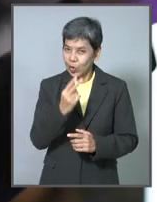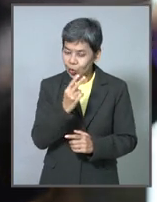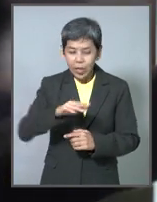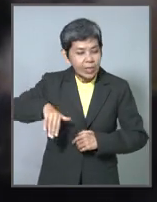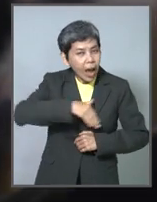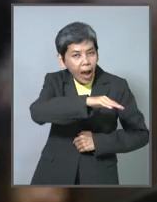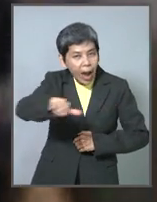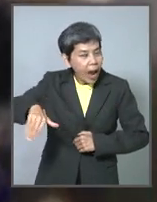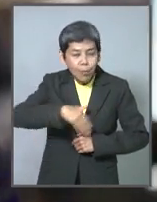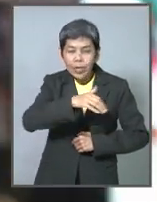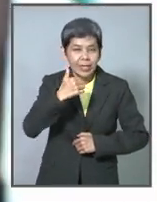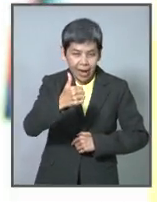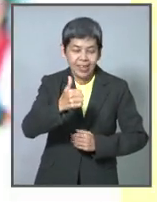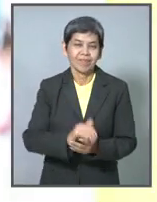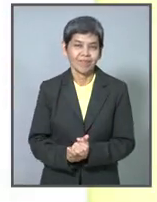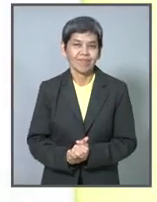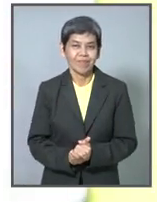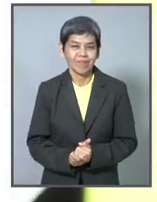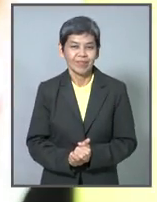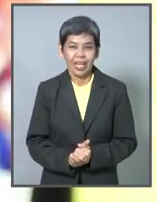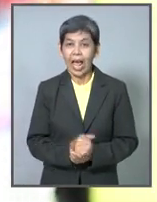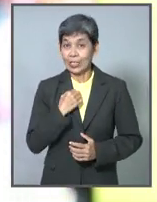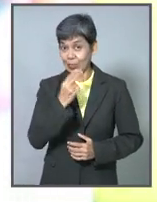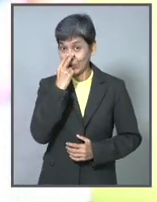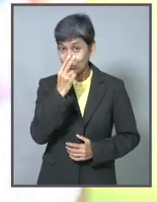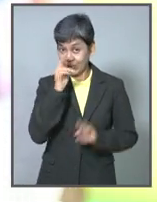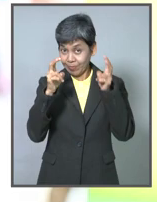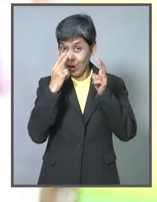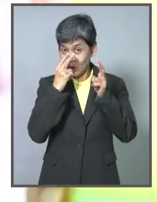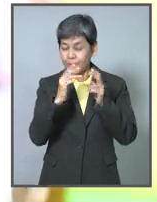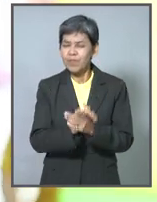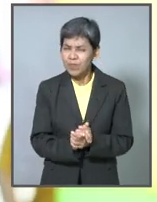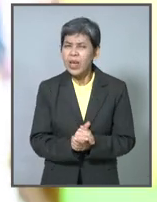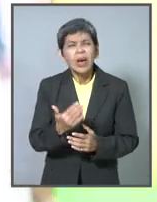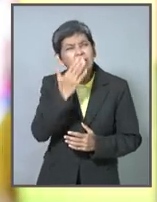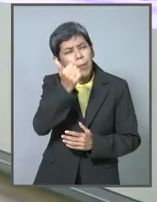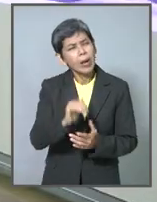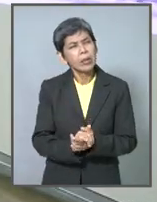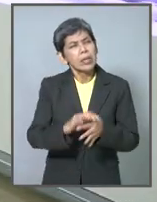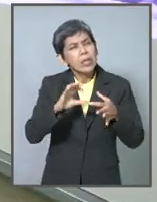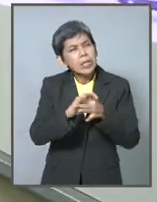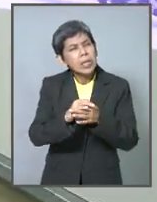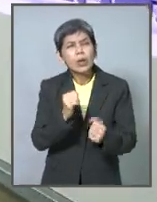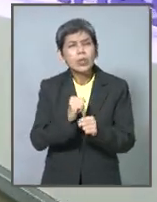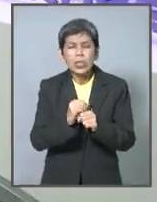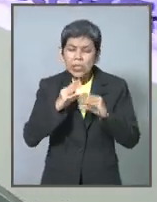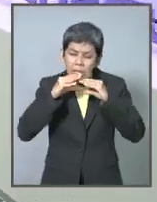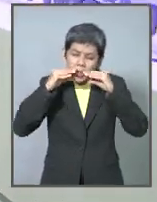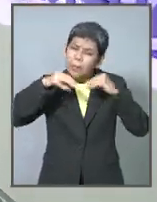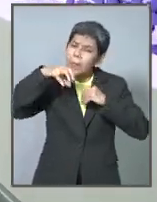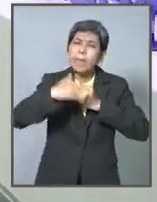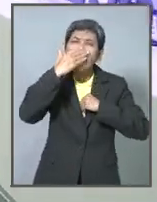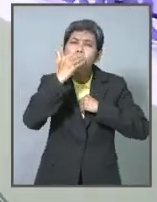ก็คือ for all นะคะเดี๋ยวเราไปดูคอนเซ็ปต์ก่อนไหมว่าทำไมเราถึงใช้คำว่า Smile City นะค